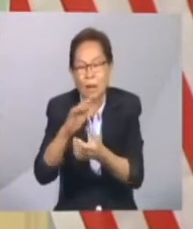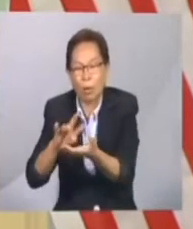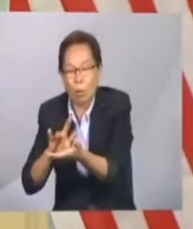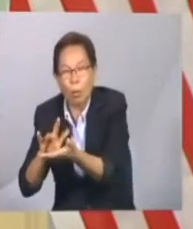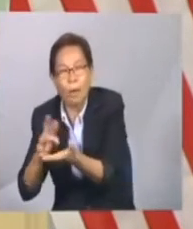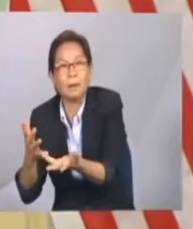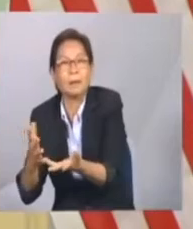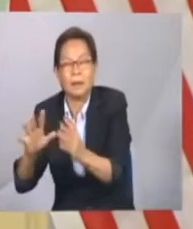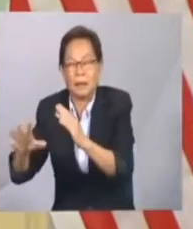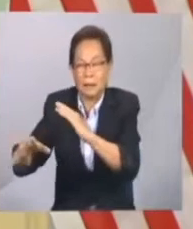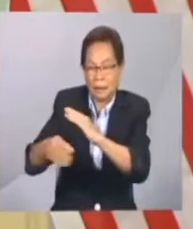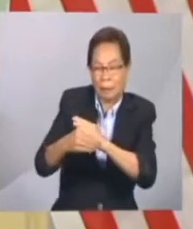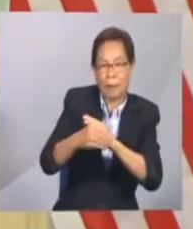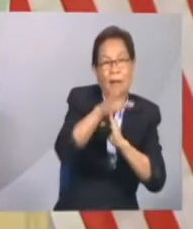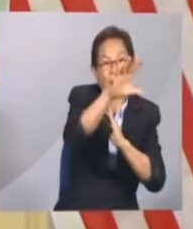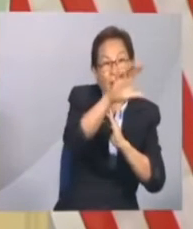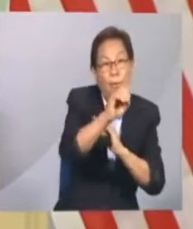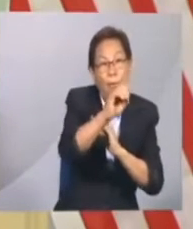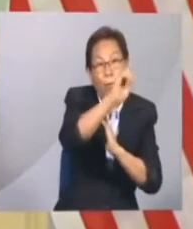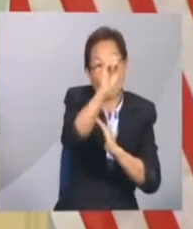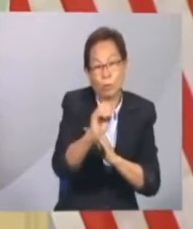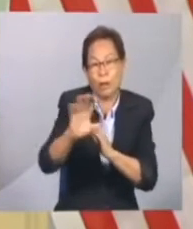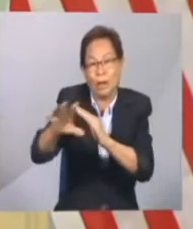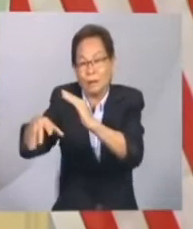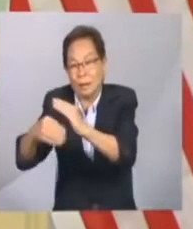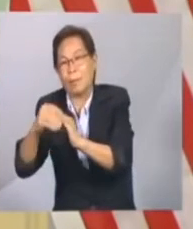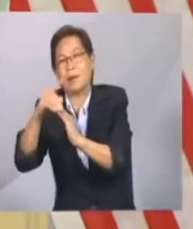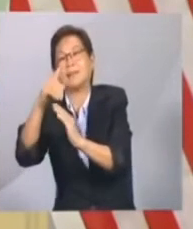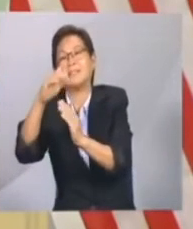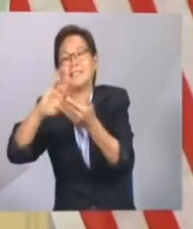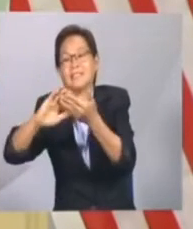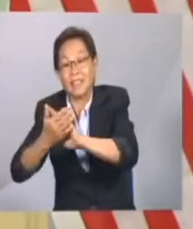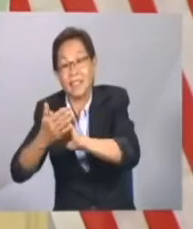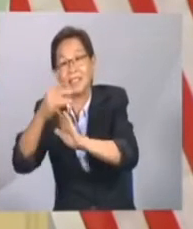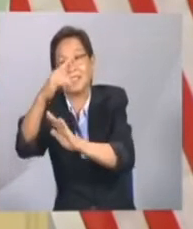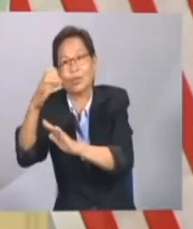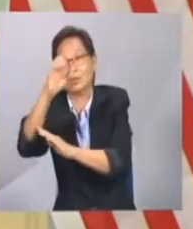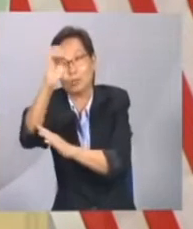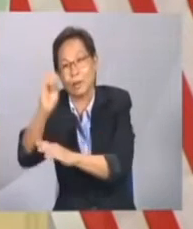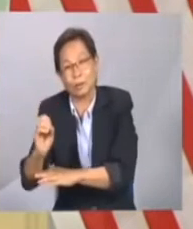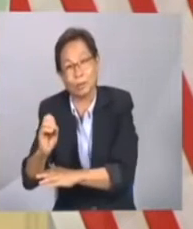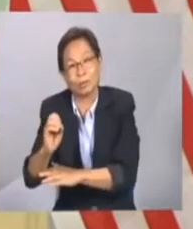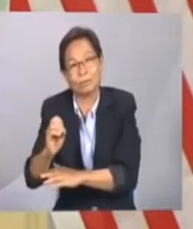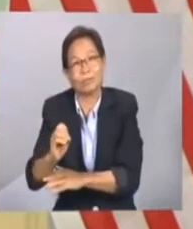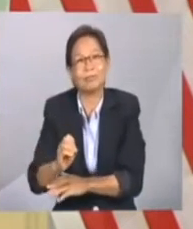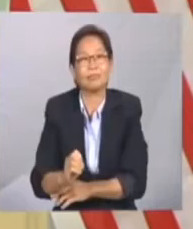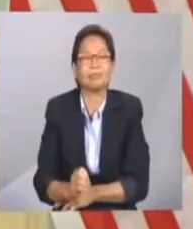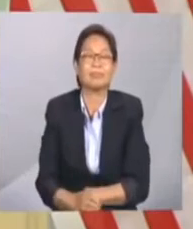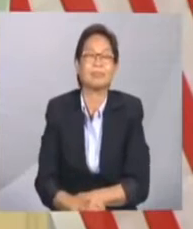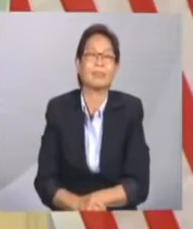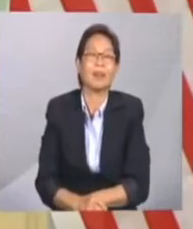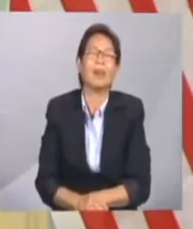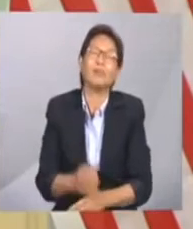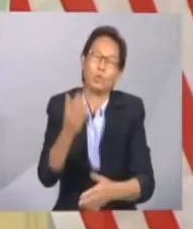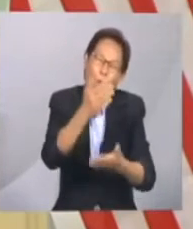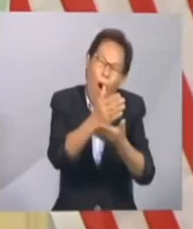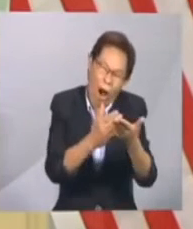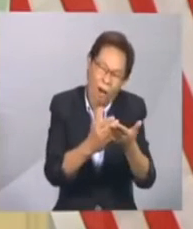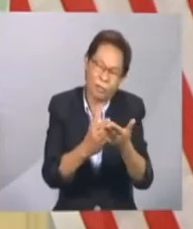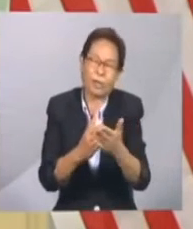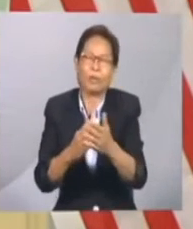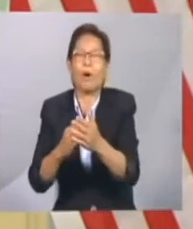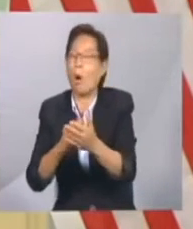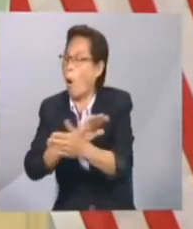tambah daripada 50% kepada 100%. Jadi bukan tidak ada berperingkat. Memang